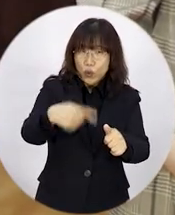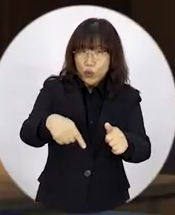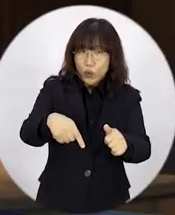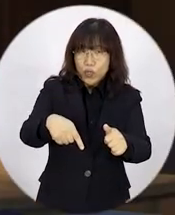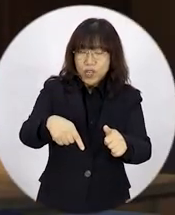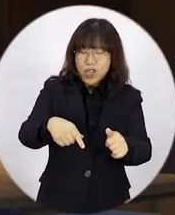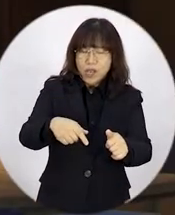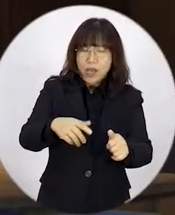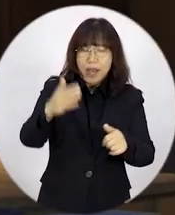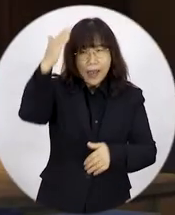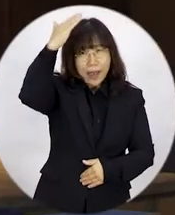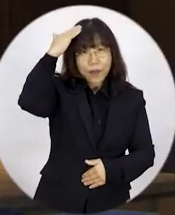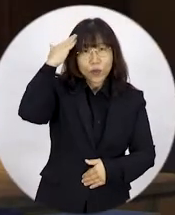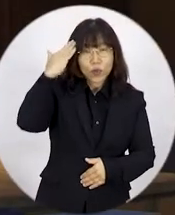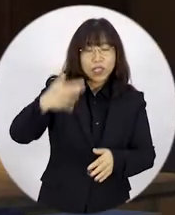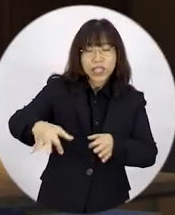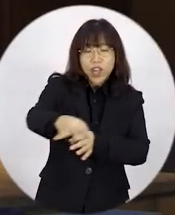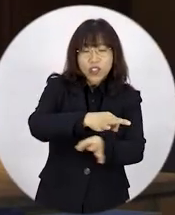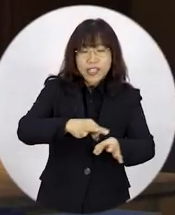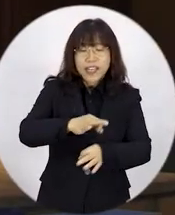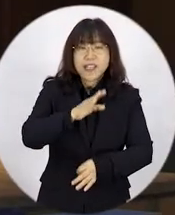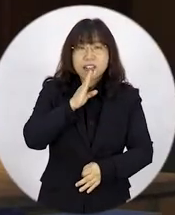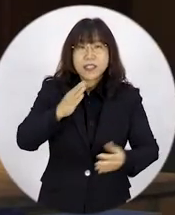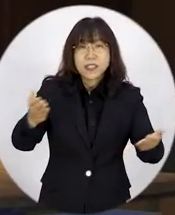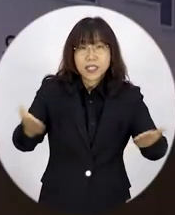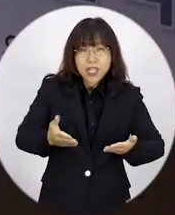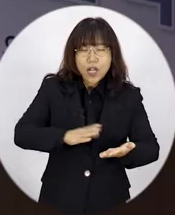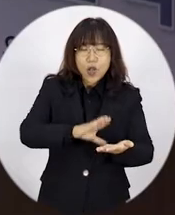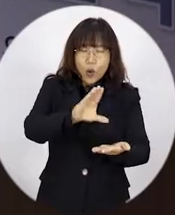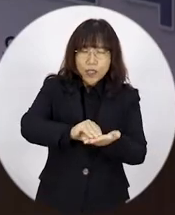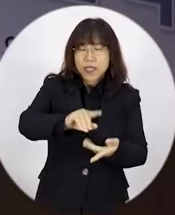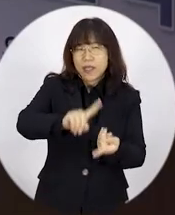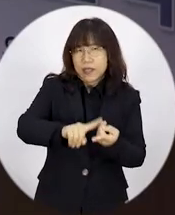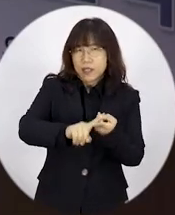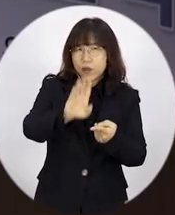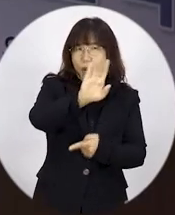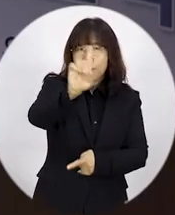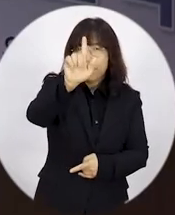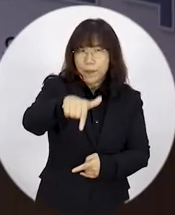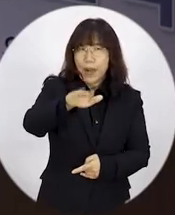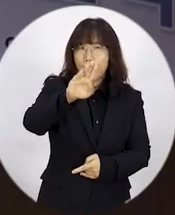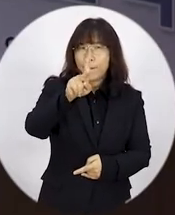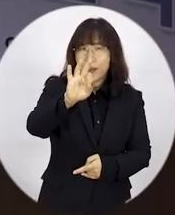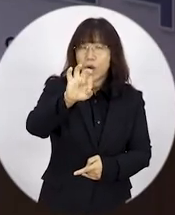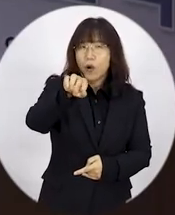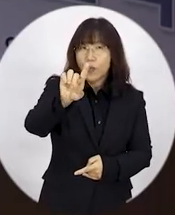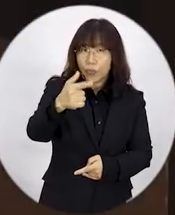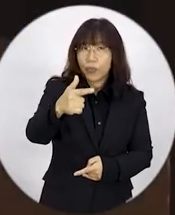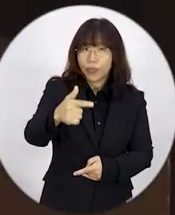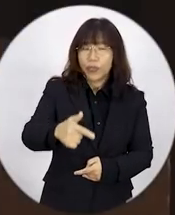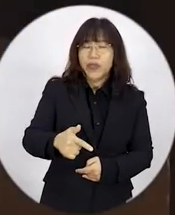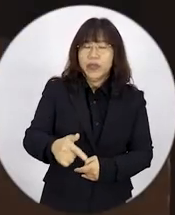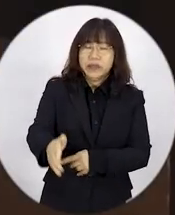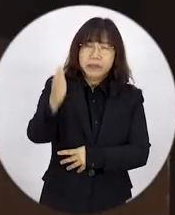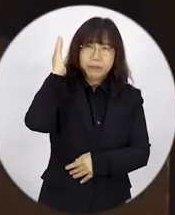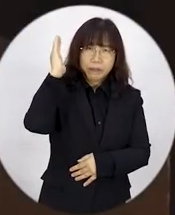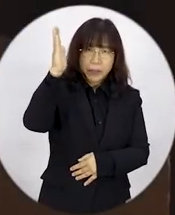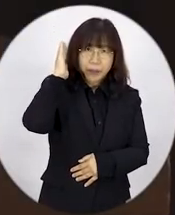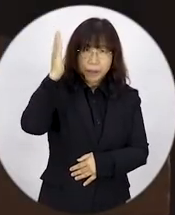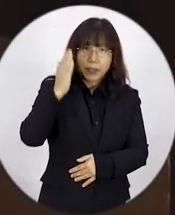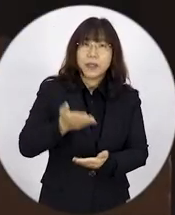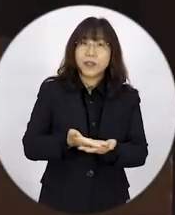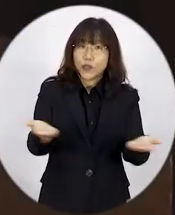교육에서는 한국경제 현실과 과제라는 주제로 안민정책포럼 박병원 이사장의 강의가 이어졌습니다